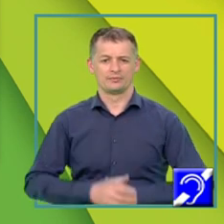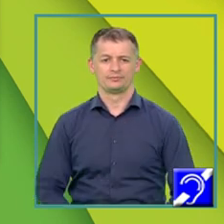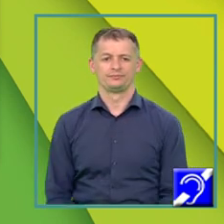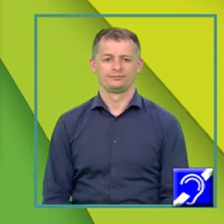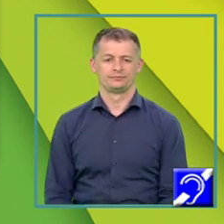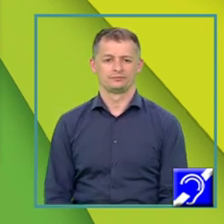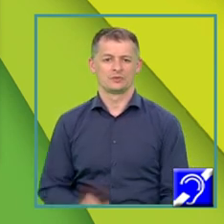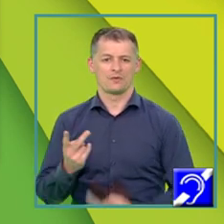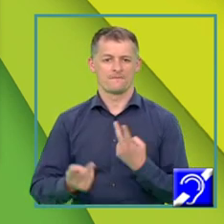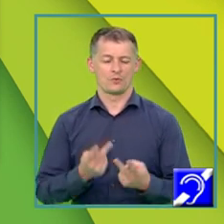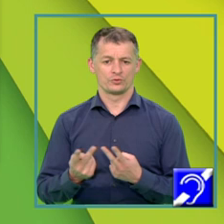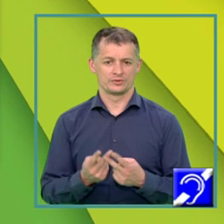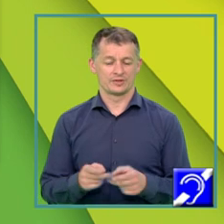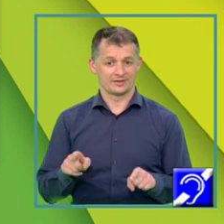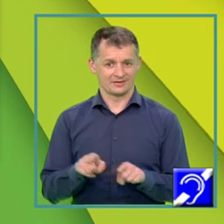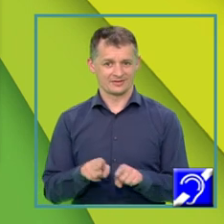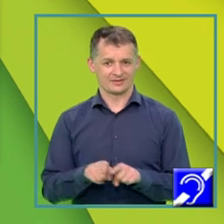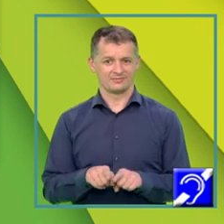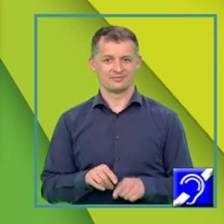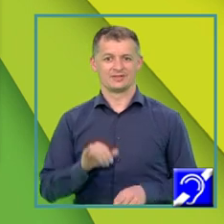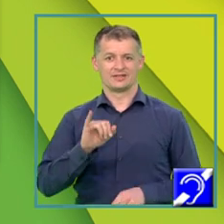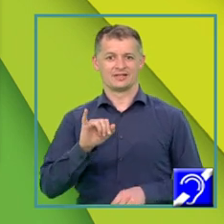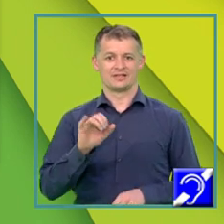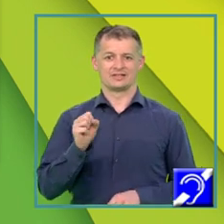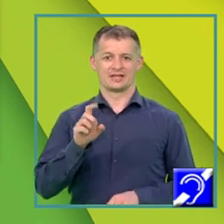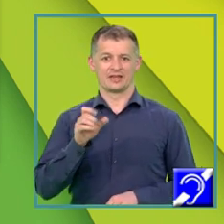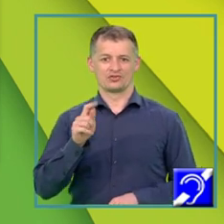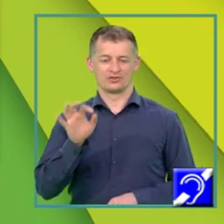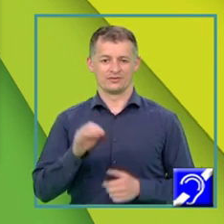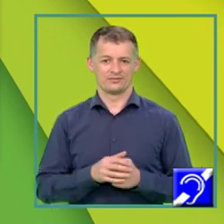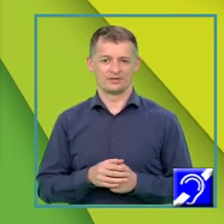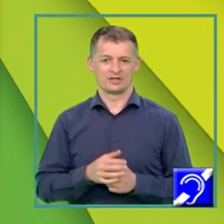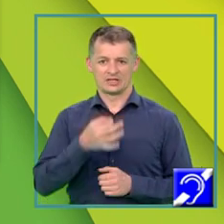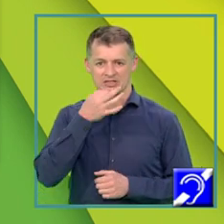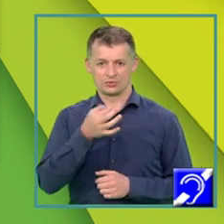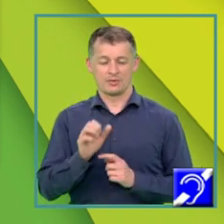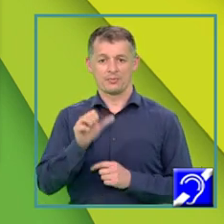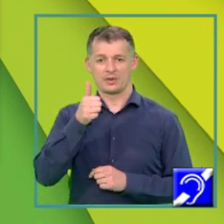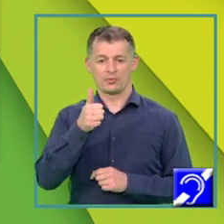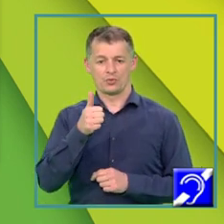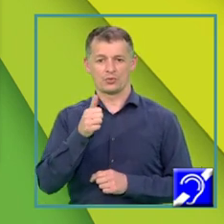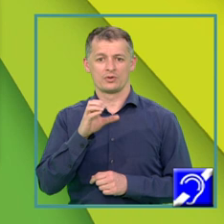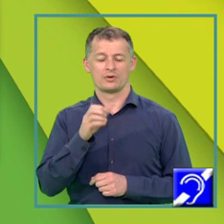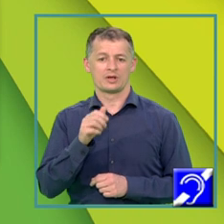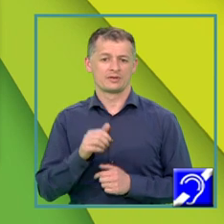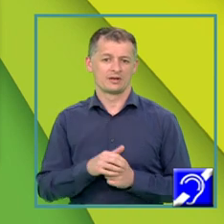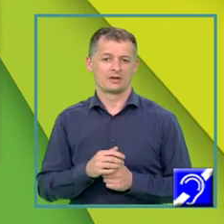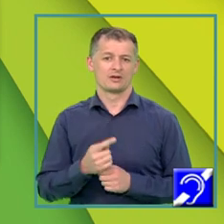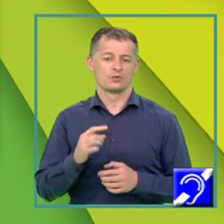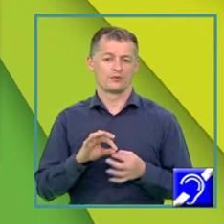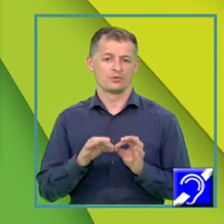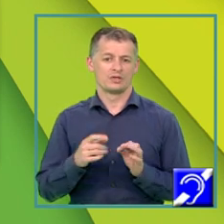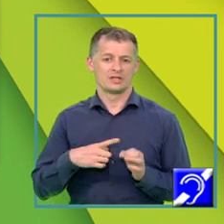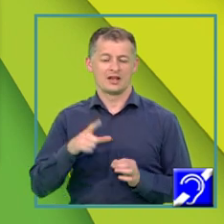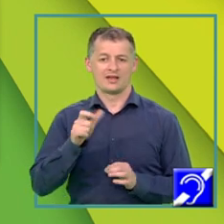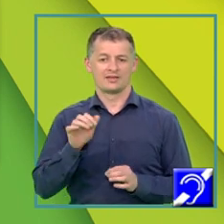folosind de asemenea funcția isdigit care ne spune dacă primul caracter al cuvântului este literă